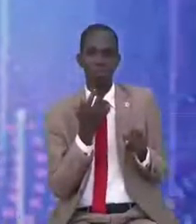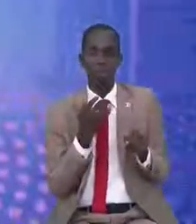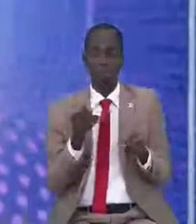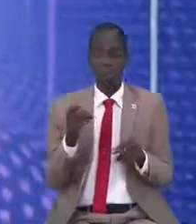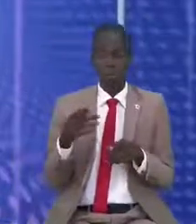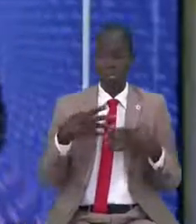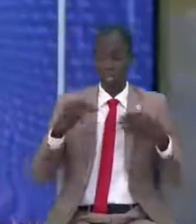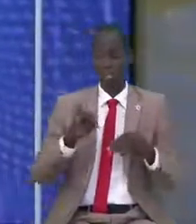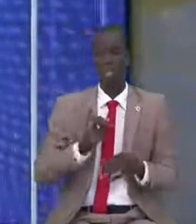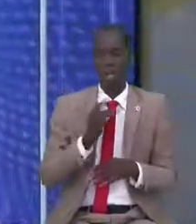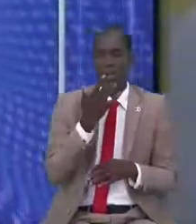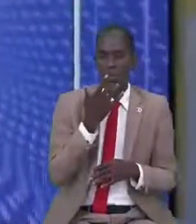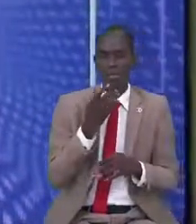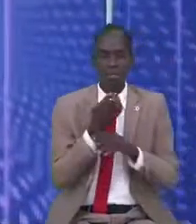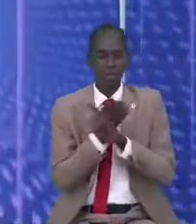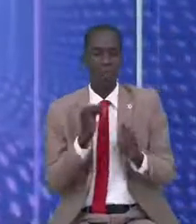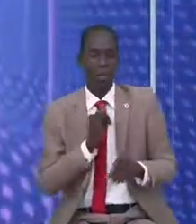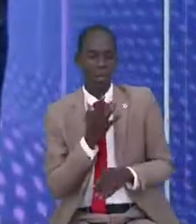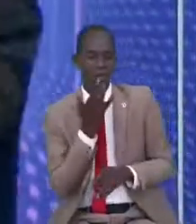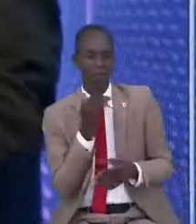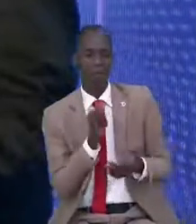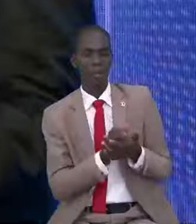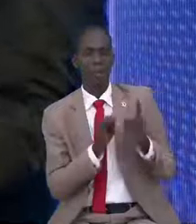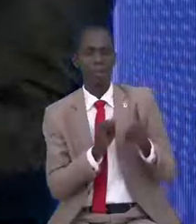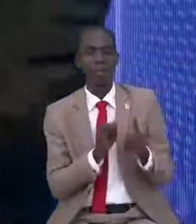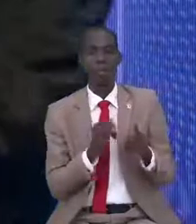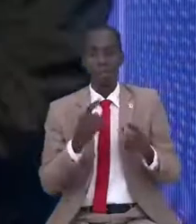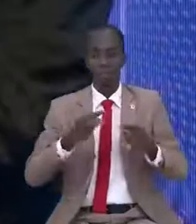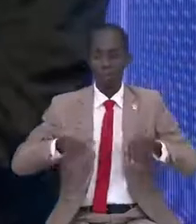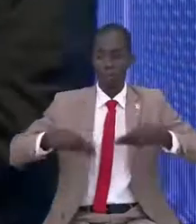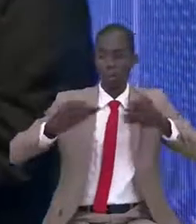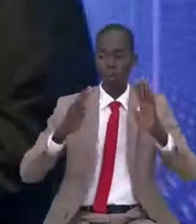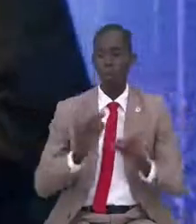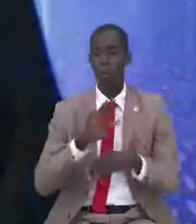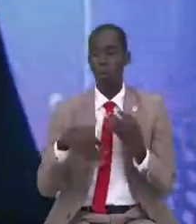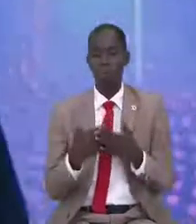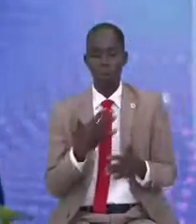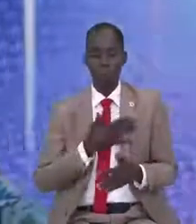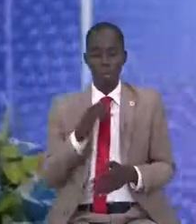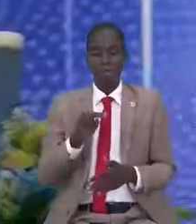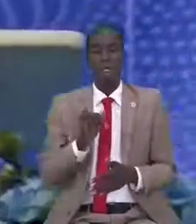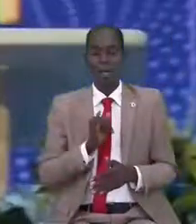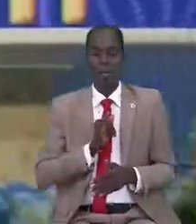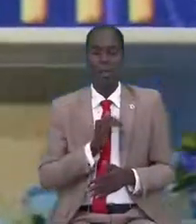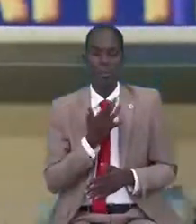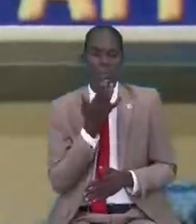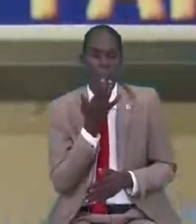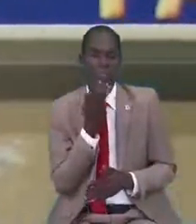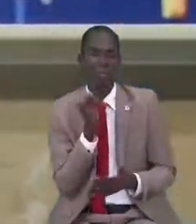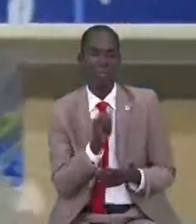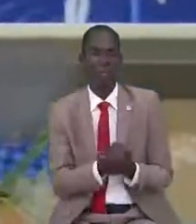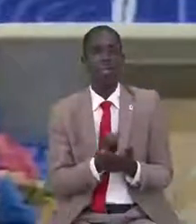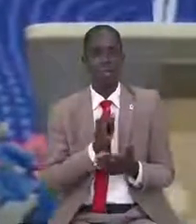je préfère la guérison, je préfère la déraison, les provisions de tous mes besoins, je préfère cela, je